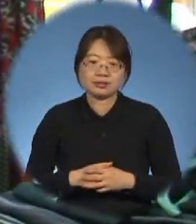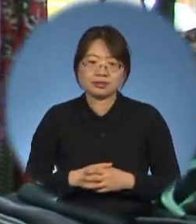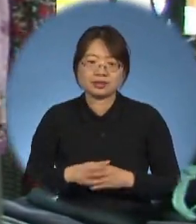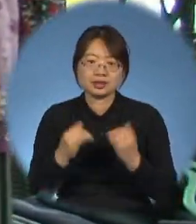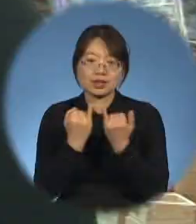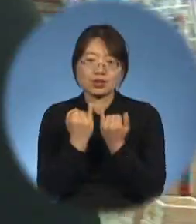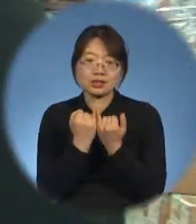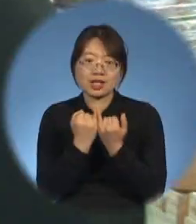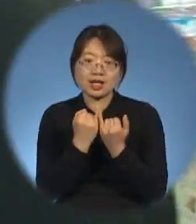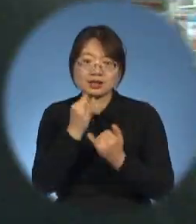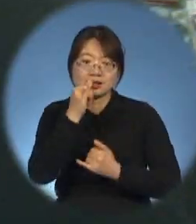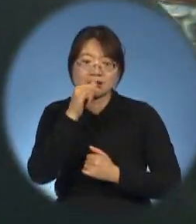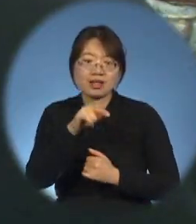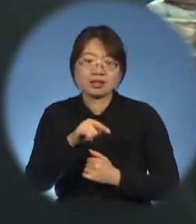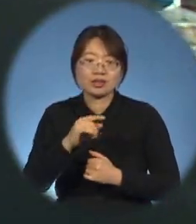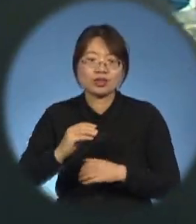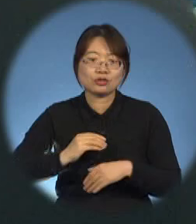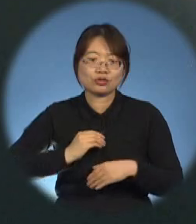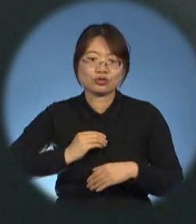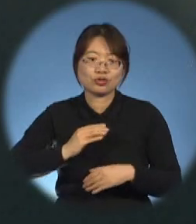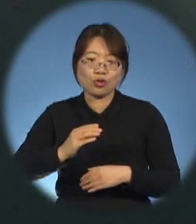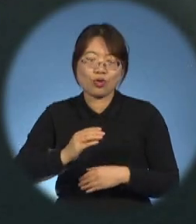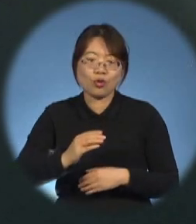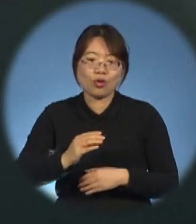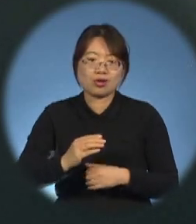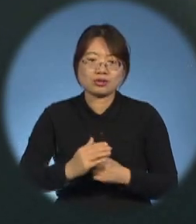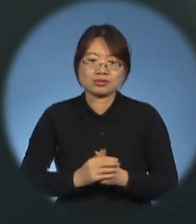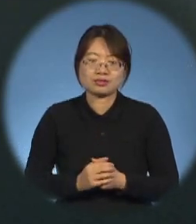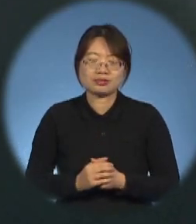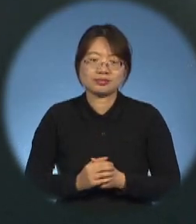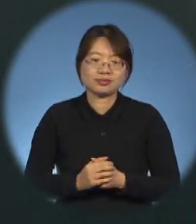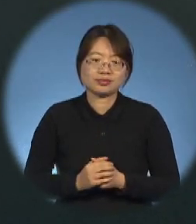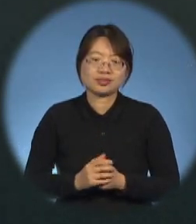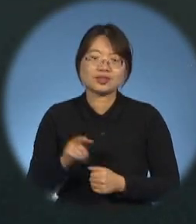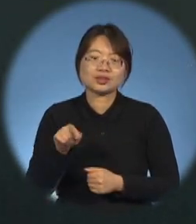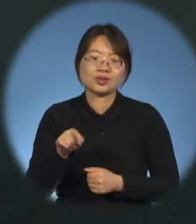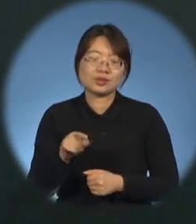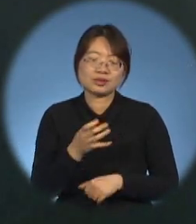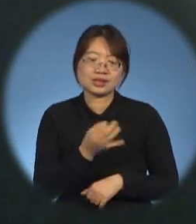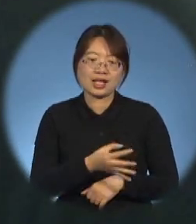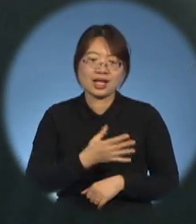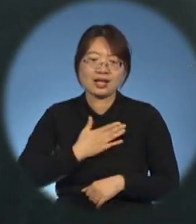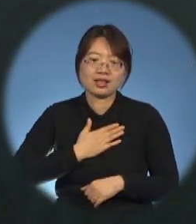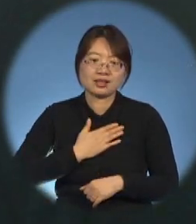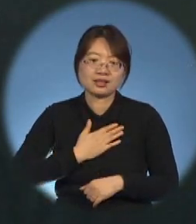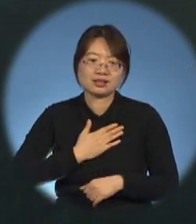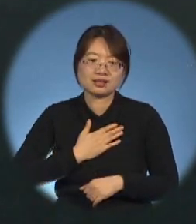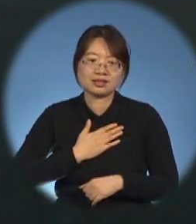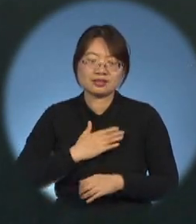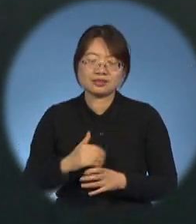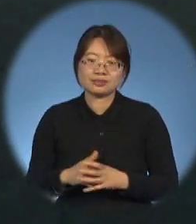그러자 그래서 더 춥고 넘 논의가 더 코너 아 언어 물어봐야 말해